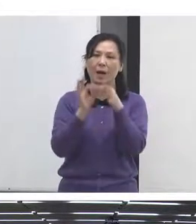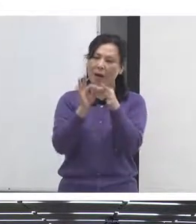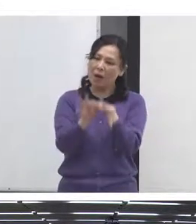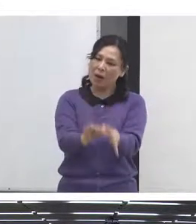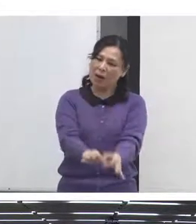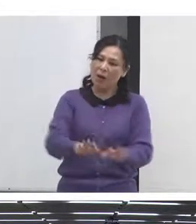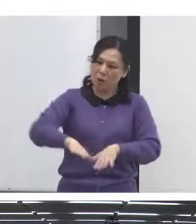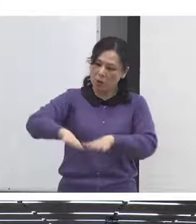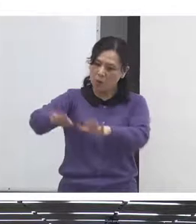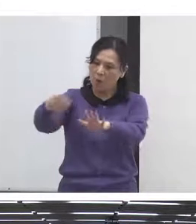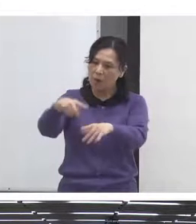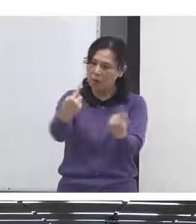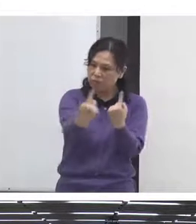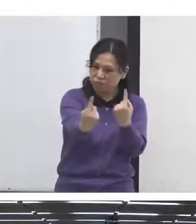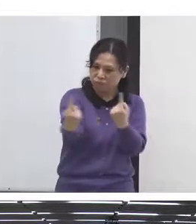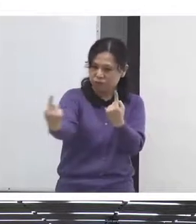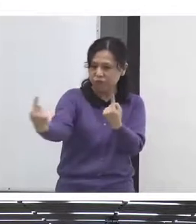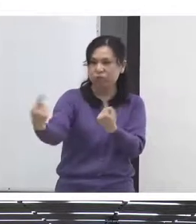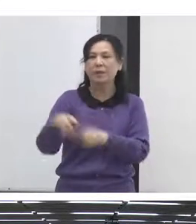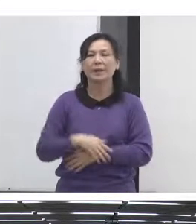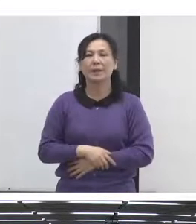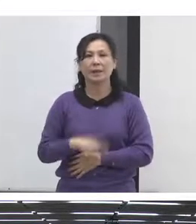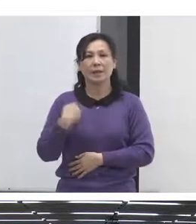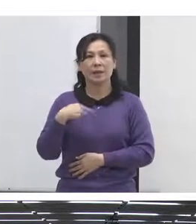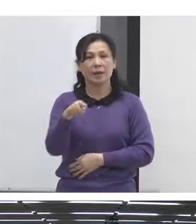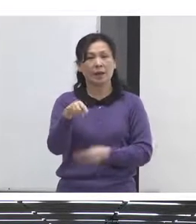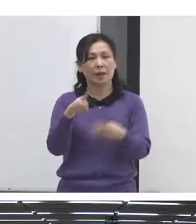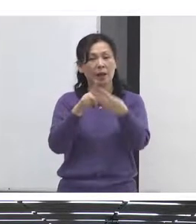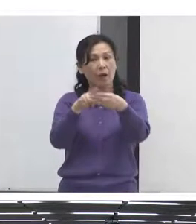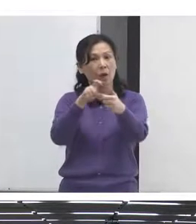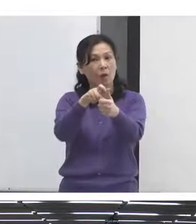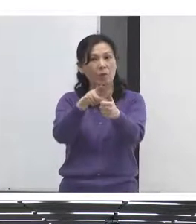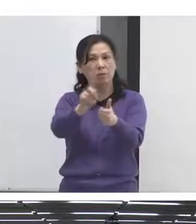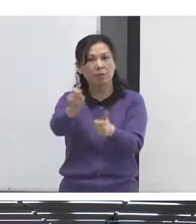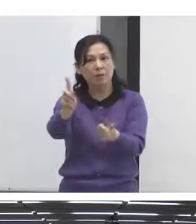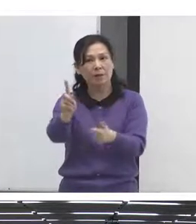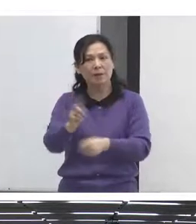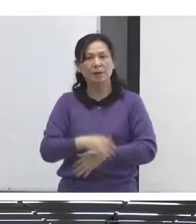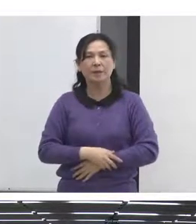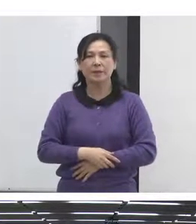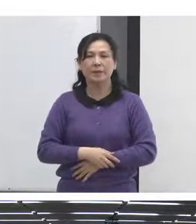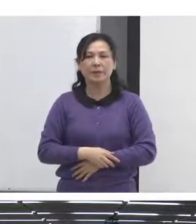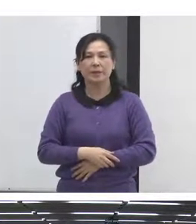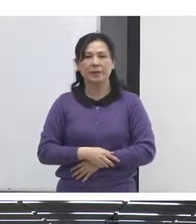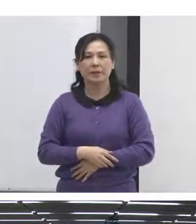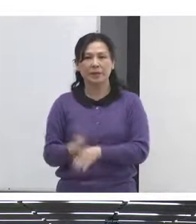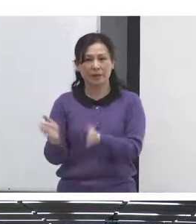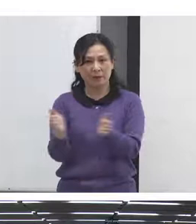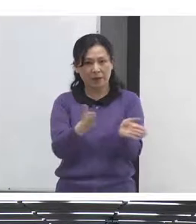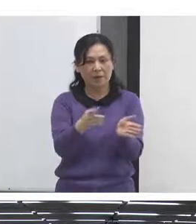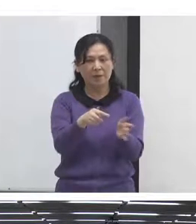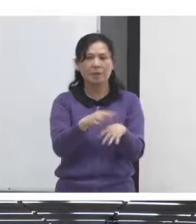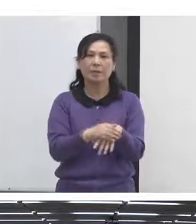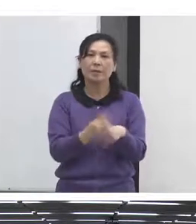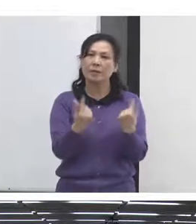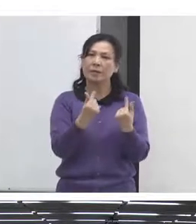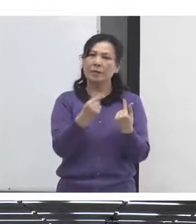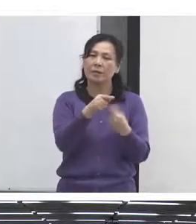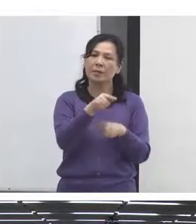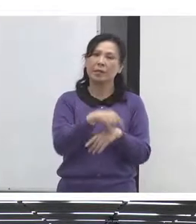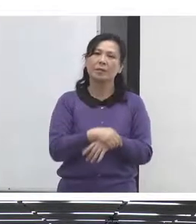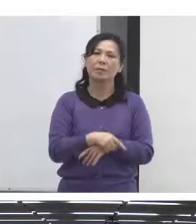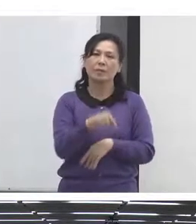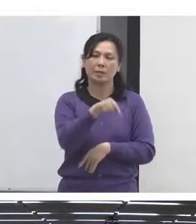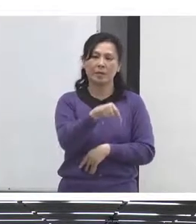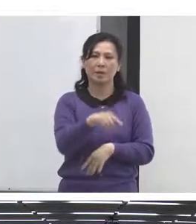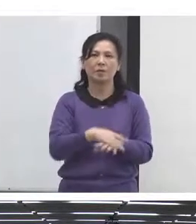城市乡镇之间的比对。那它的主题其实是主要在有关就是比如说 risk management 或者是 waste